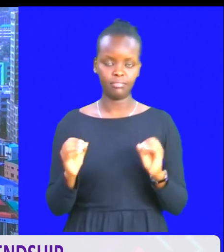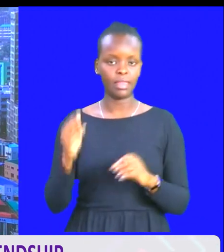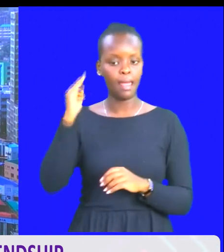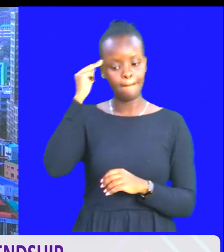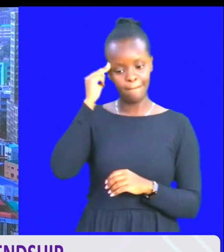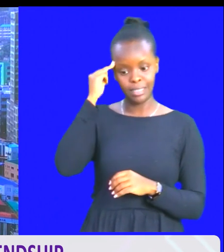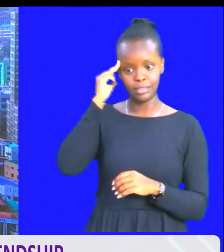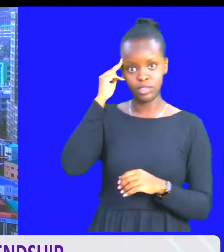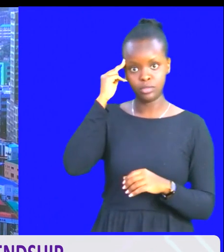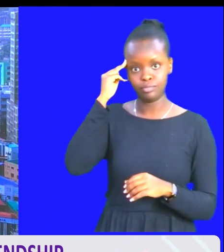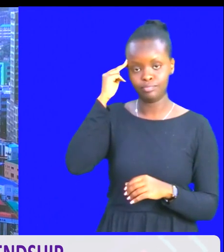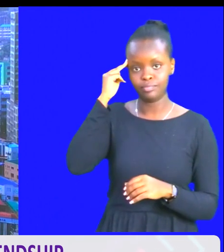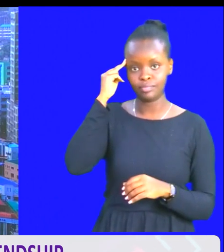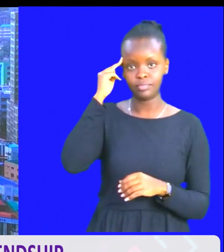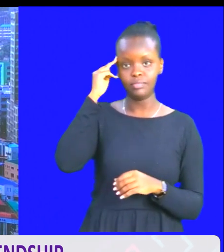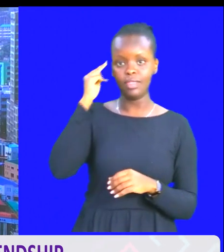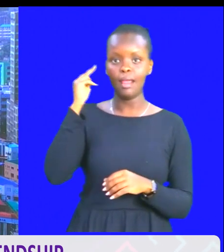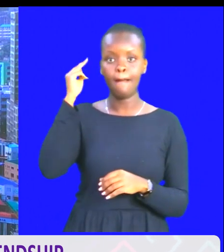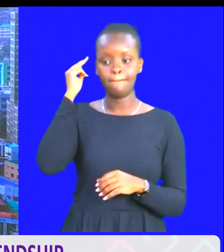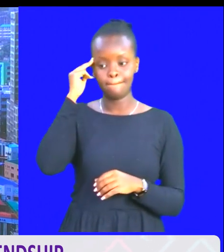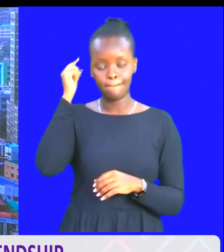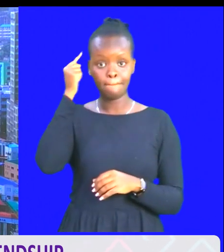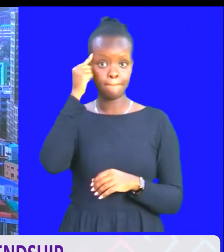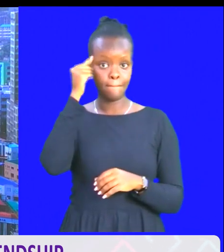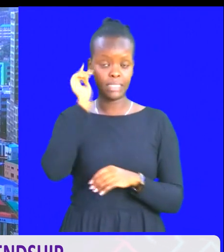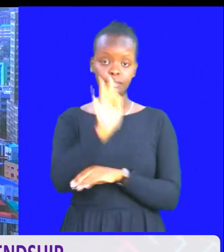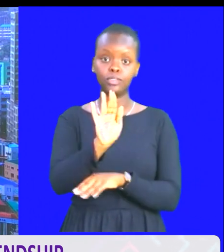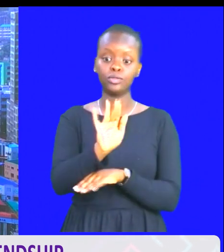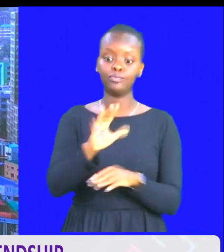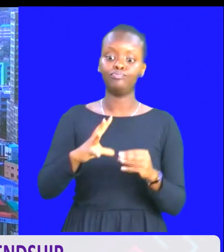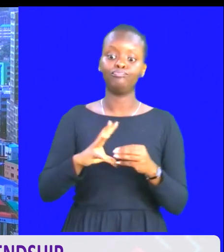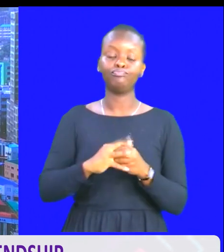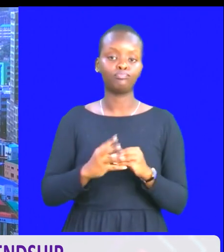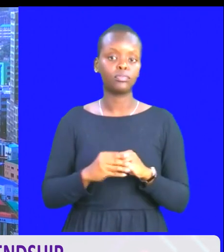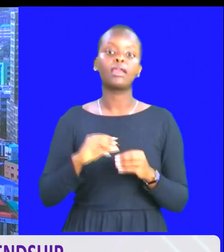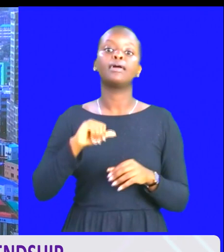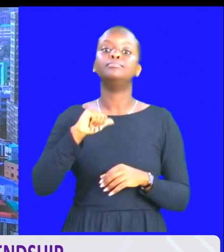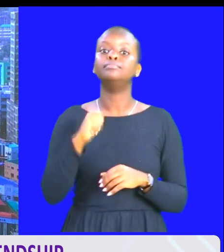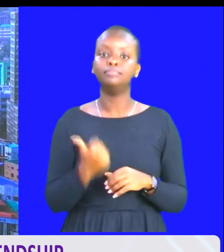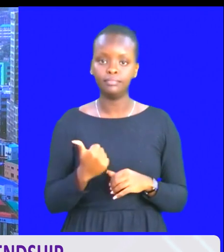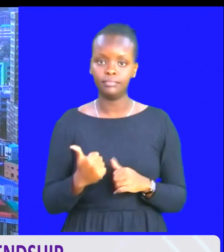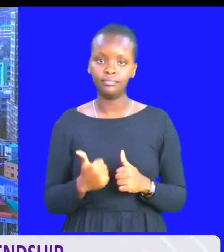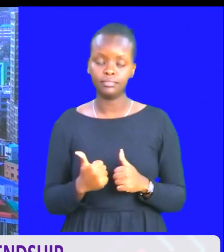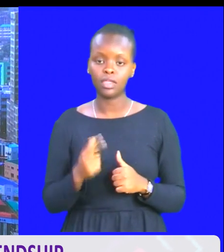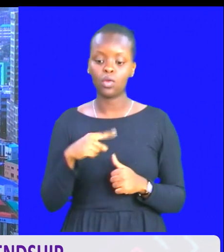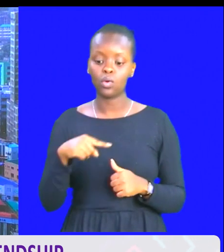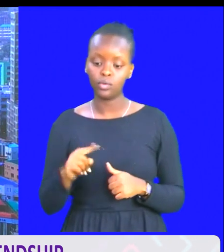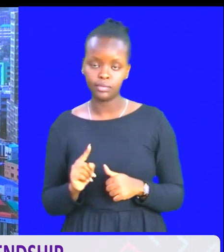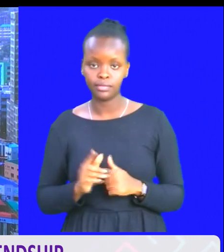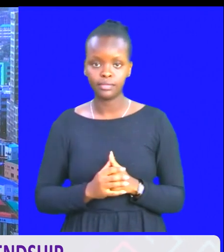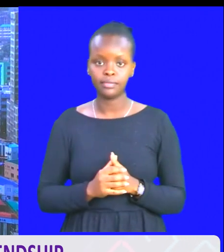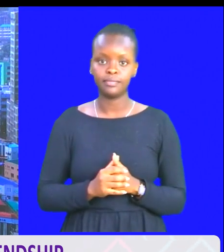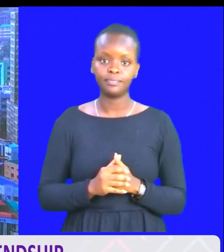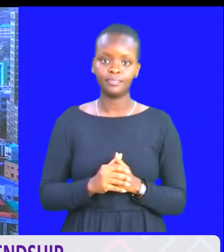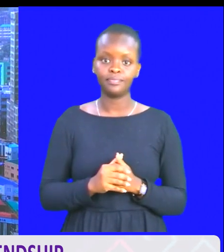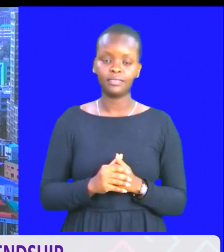mental, you know, getting your mind in shape, yeah? Getting your the right mental state, because, you know, working out, kutuwa